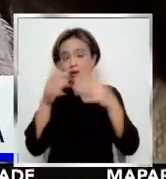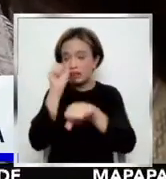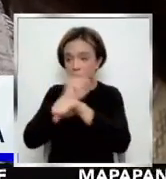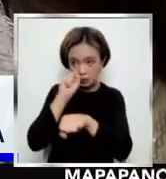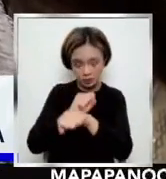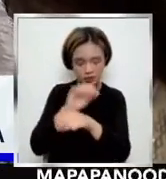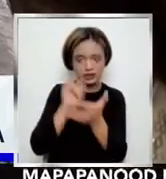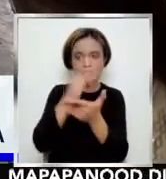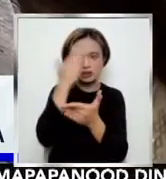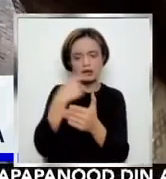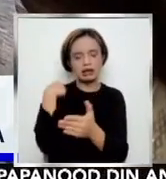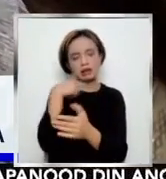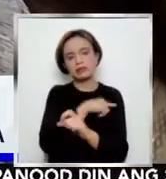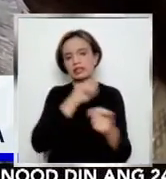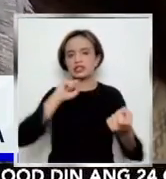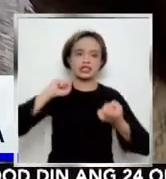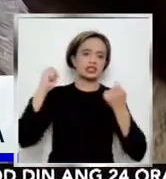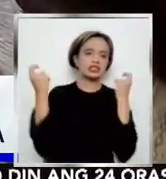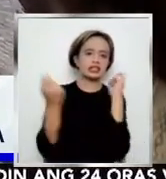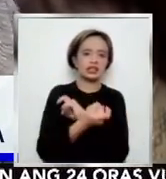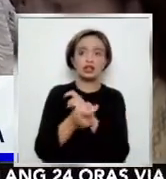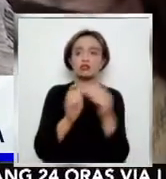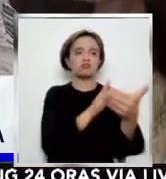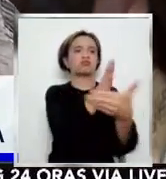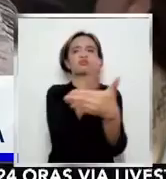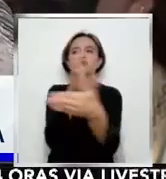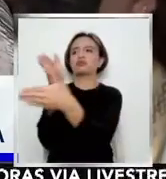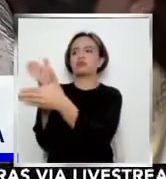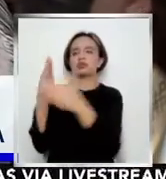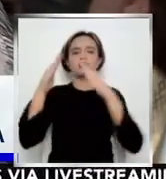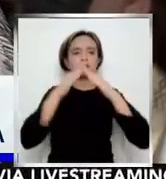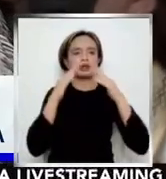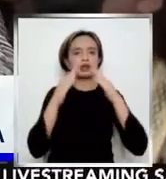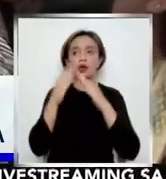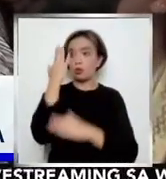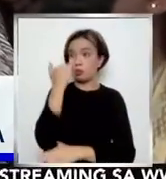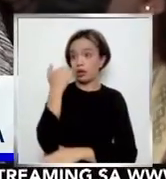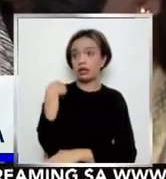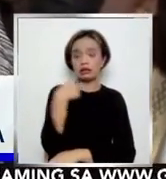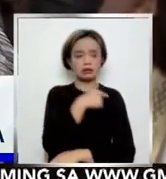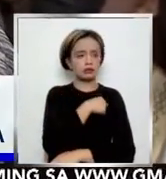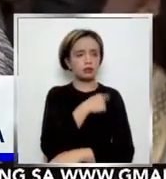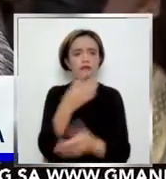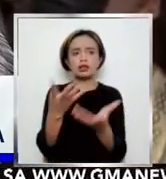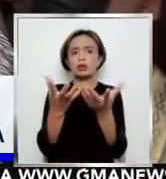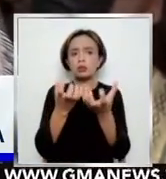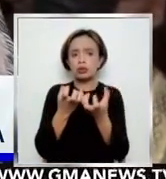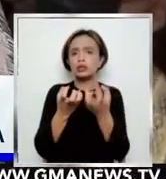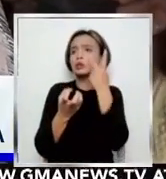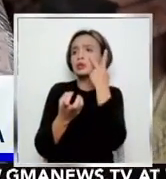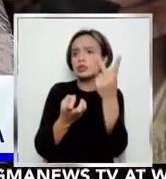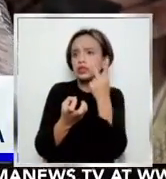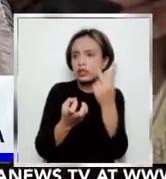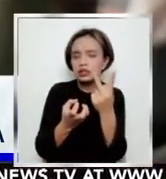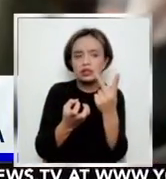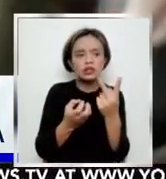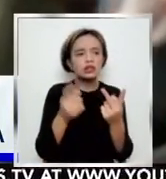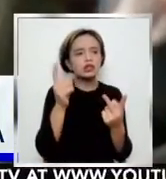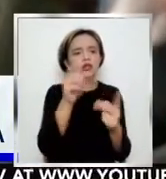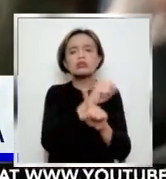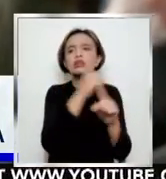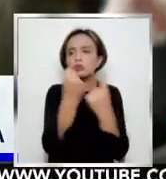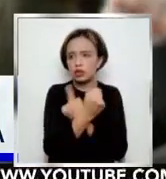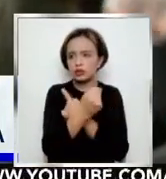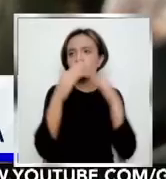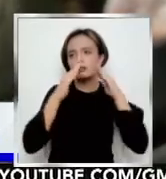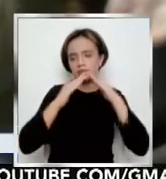namin. Binahay-bahay talaga kasi gusto naming makita personally yung kanilang sitwasyon sa kanilang pamamahay.